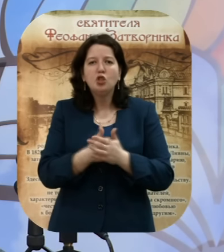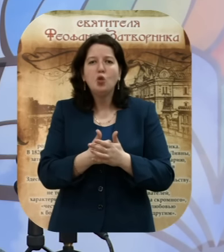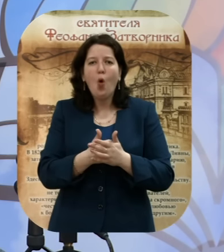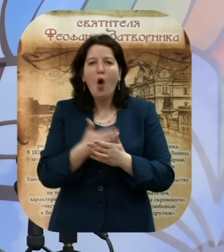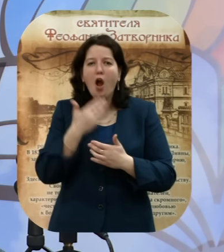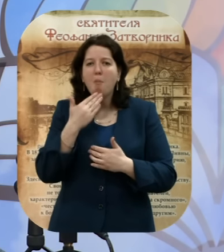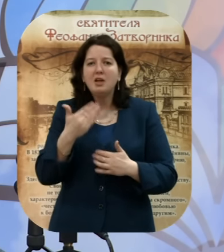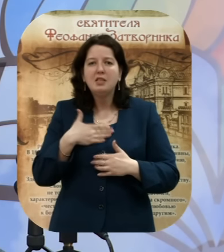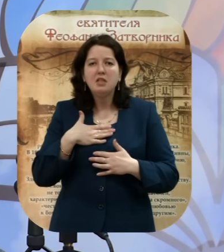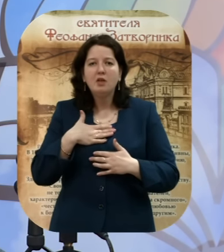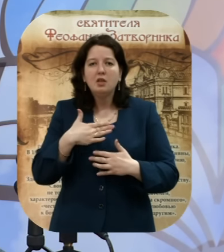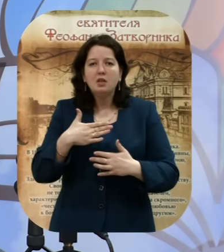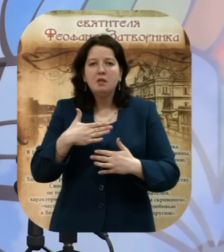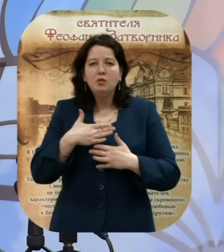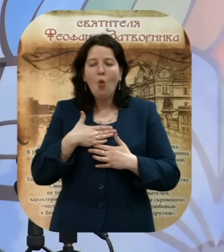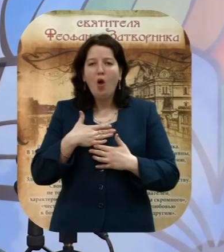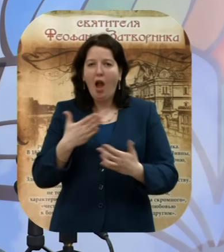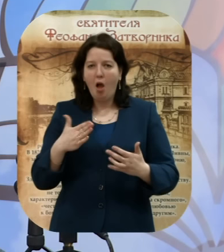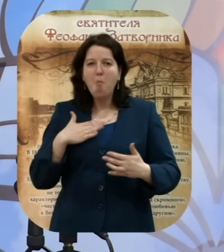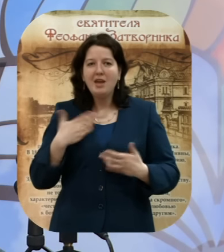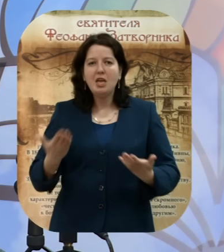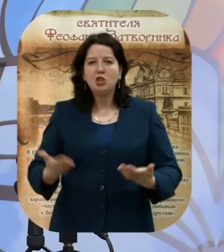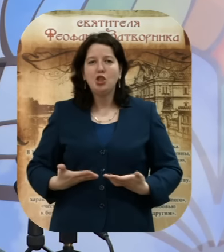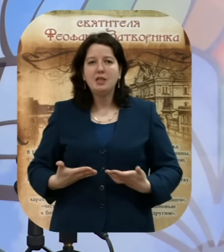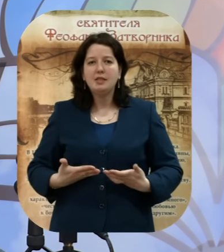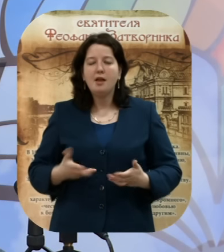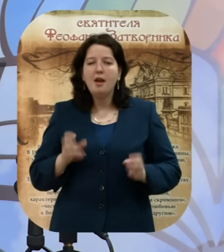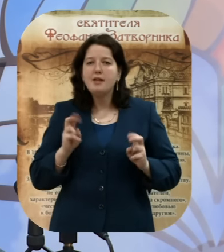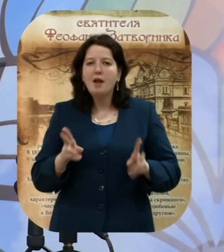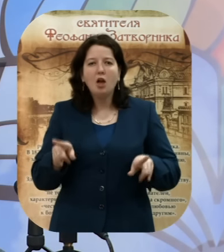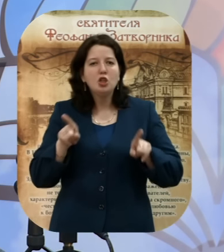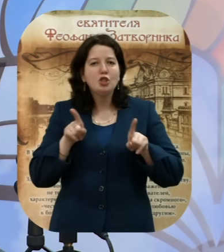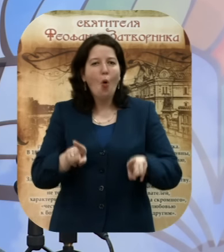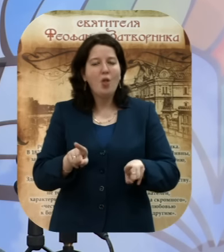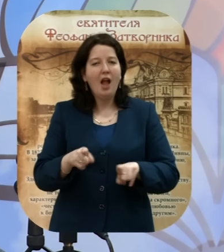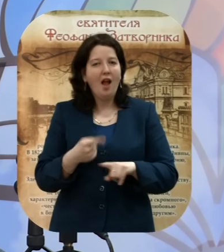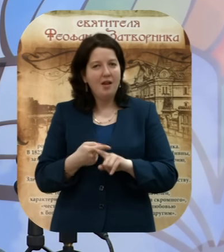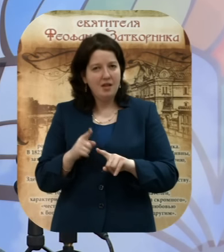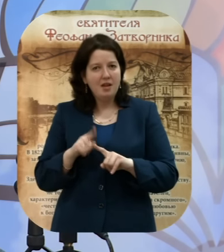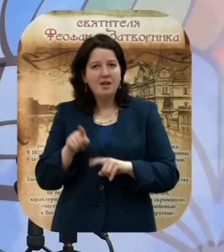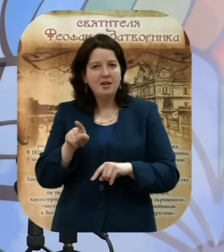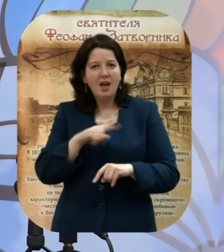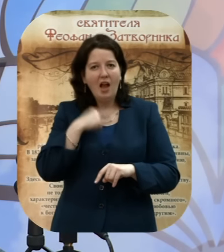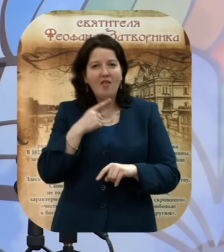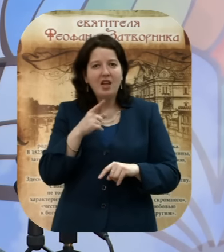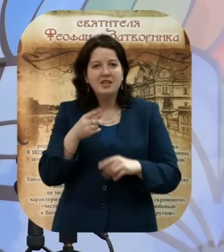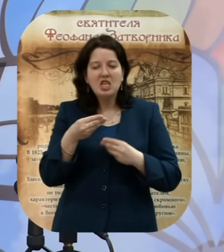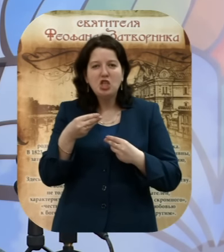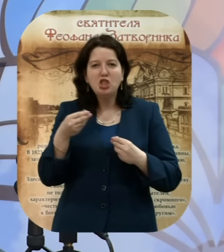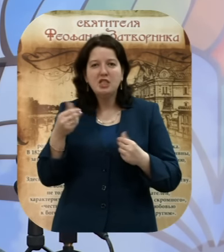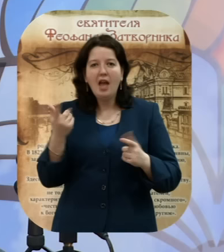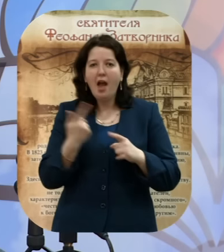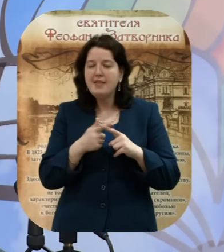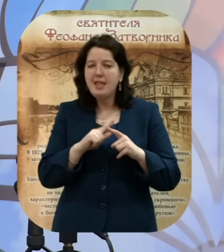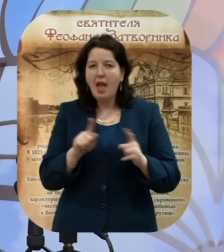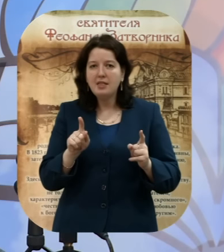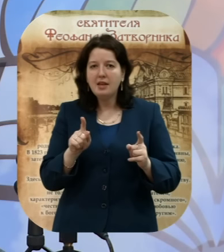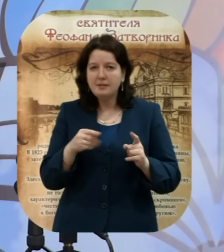моей жизни. Как только они говорят, если исчезает это,